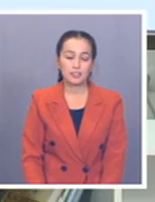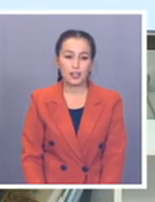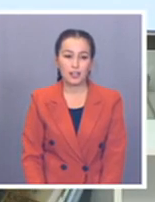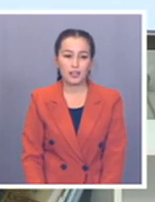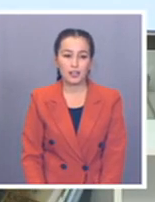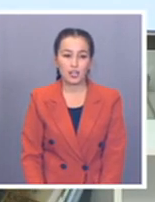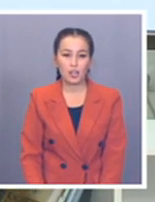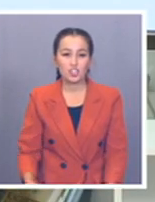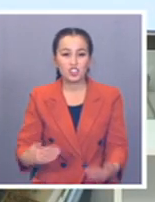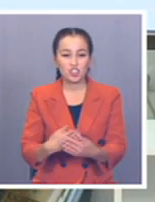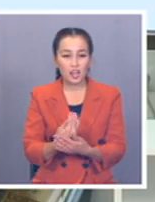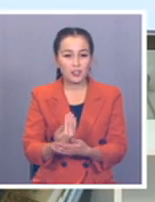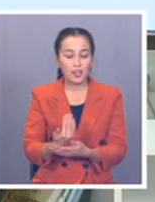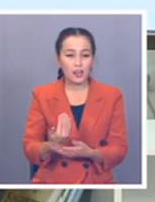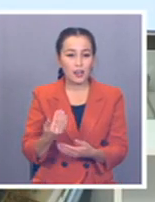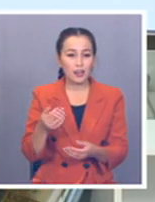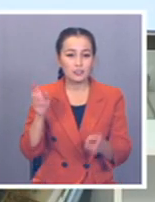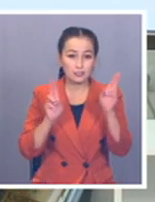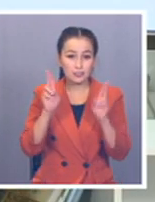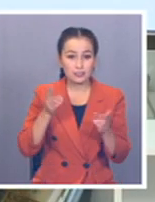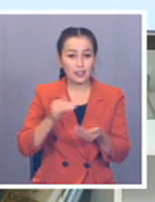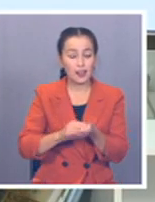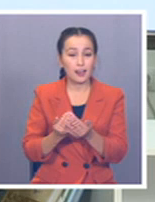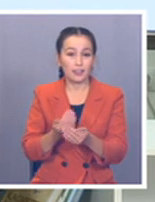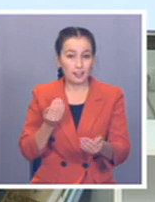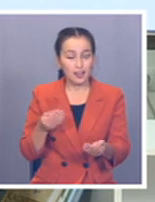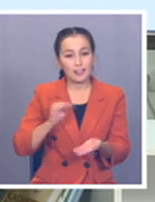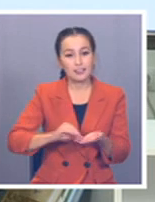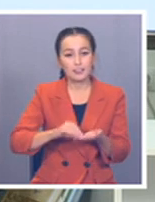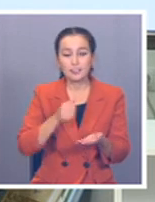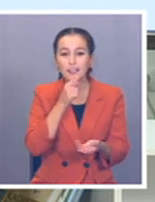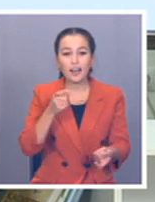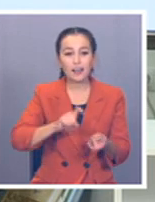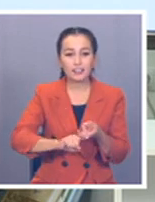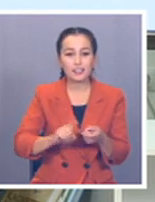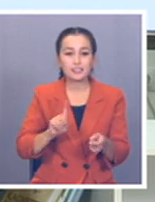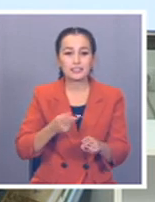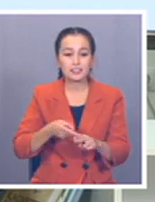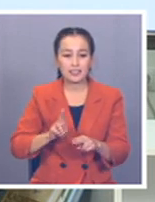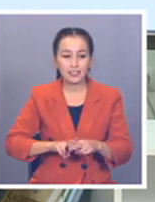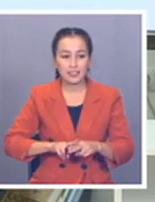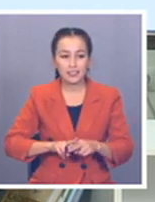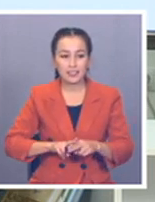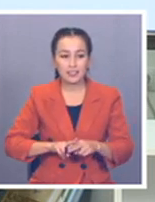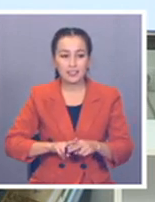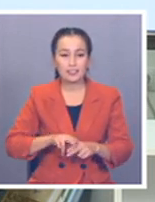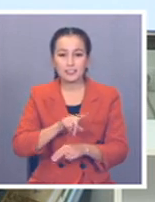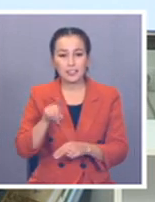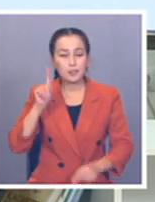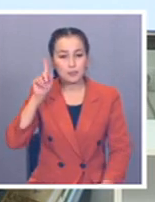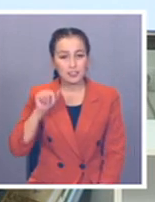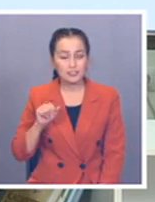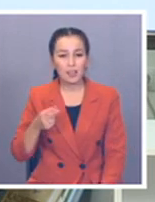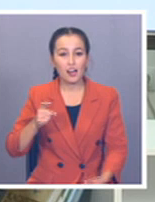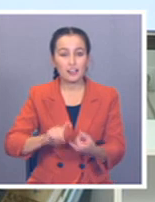Жаңа ұғымдармен таныспас бұрын алдымен қайталап алайық. Қатынас дегеніміз не? Сіздер білесіздер, қатынас